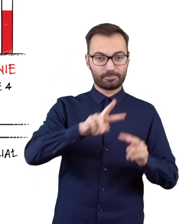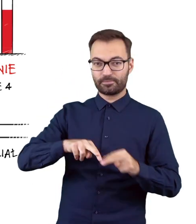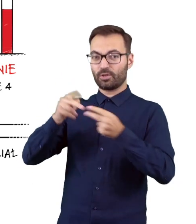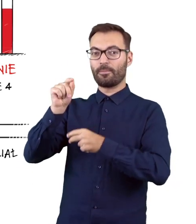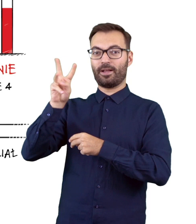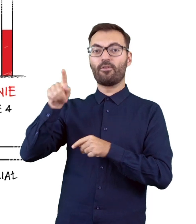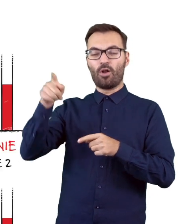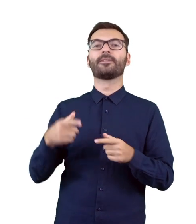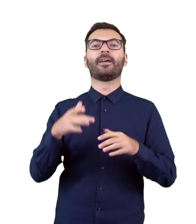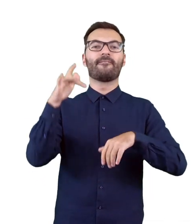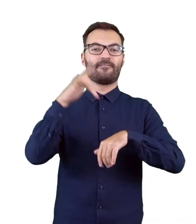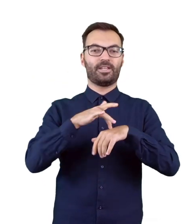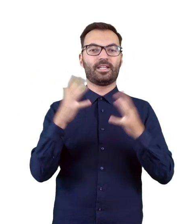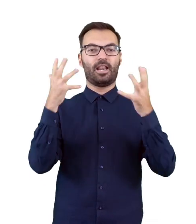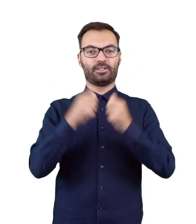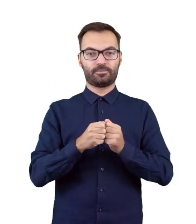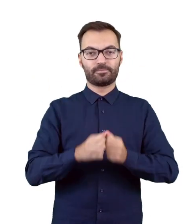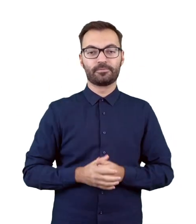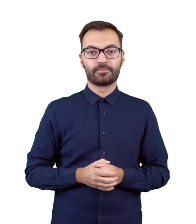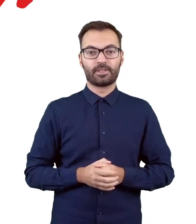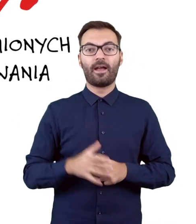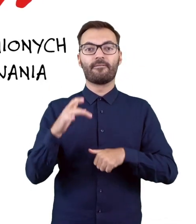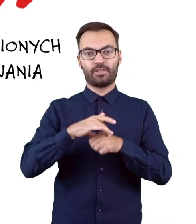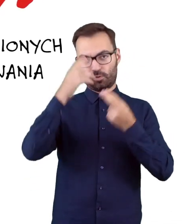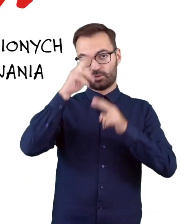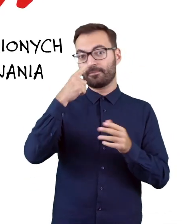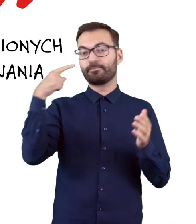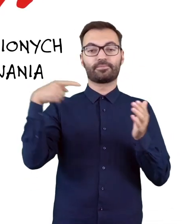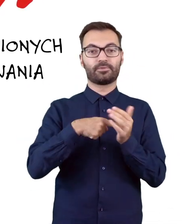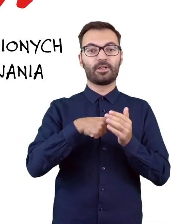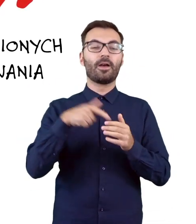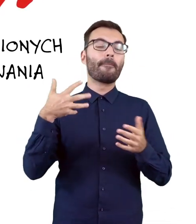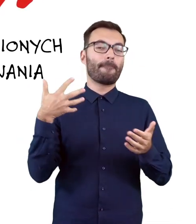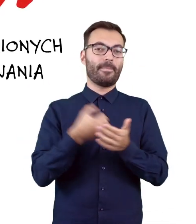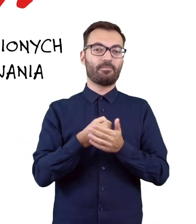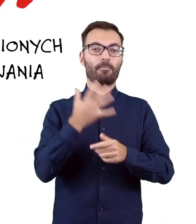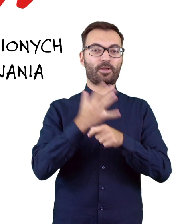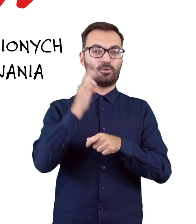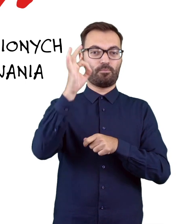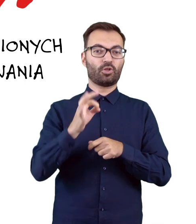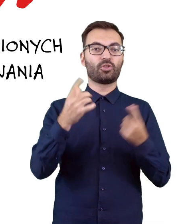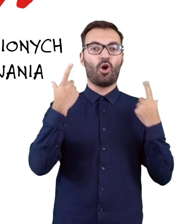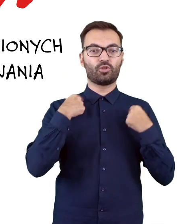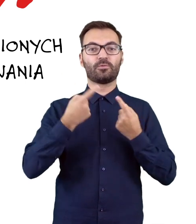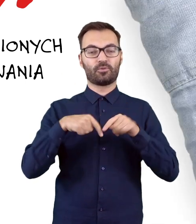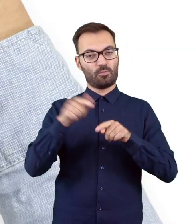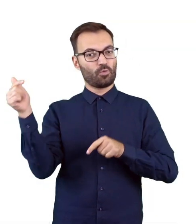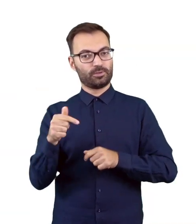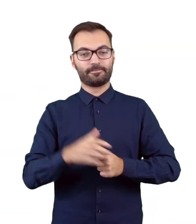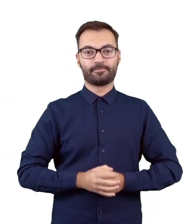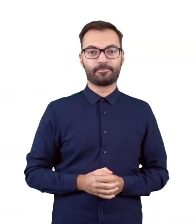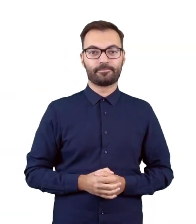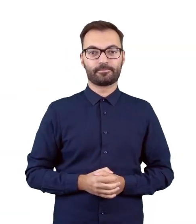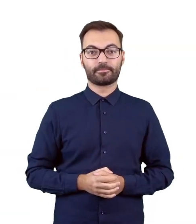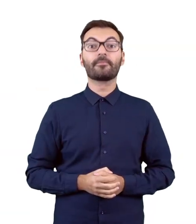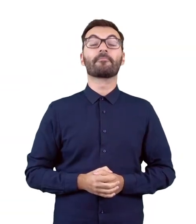wynik referendum. Wynik będzie wiążący, jeżeli w referendum weźmie udział więcej niż połowa uprawnionych do głosowania. W